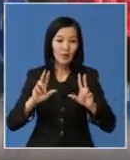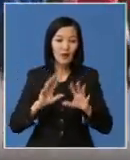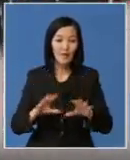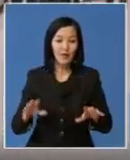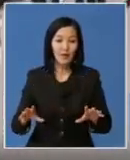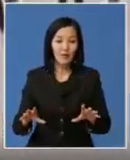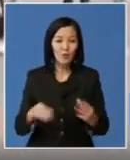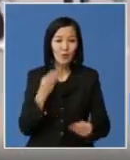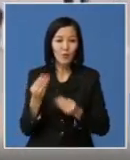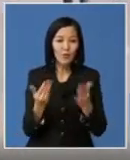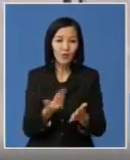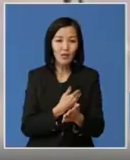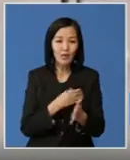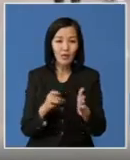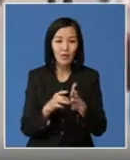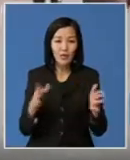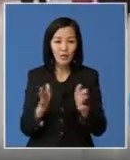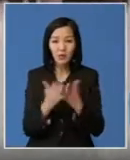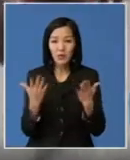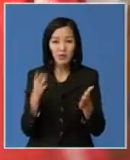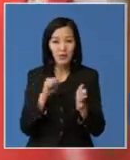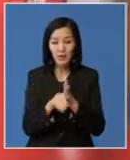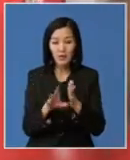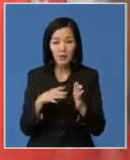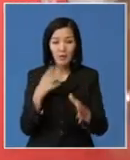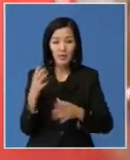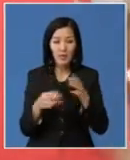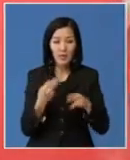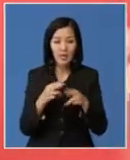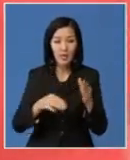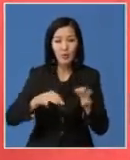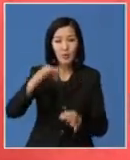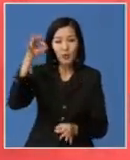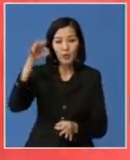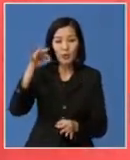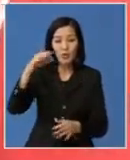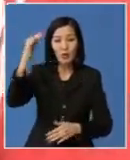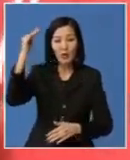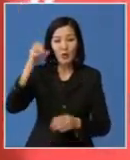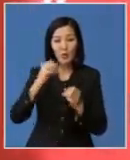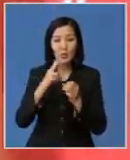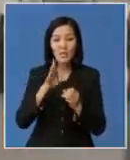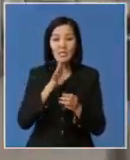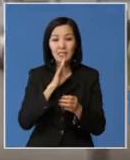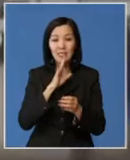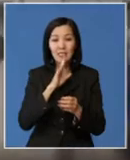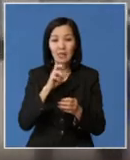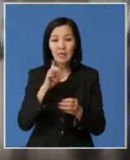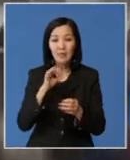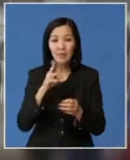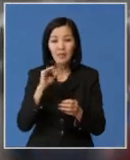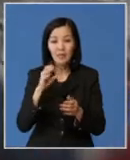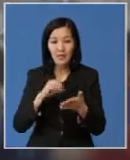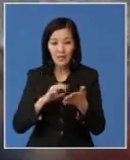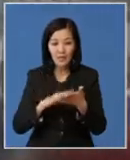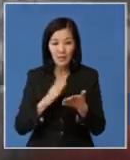Сизюйу Гиннестің рекордтар кітабына әлі енбеген. Онда әлем бойынша ең ұзын ару ретінде 12 жастағы британдық Софи Холлинс